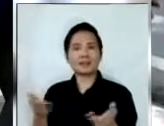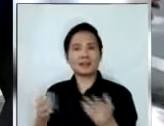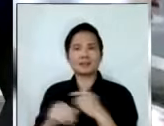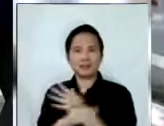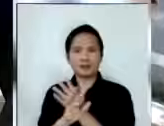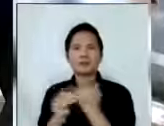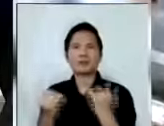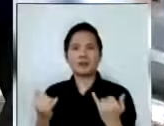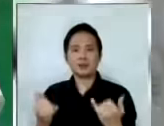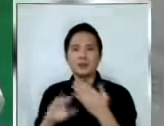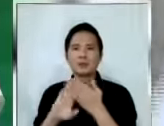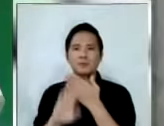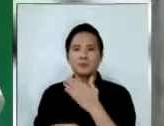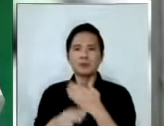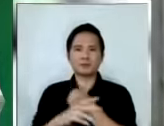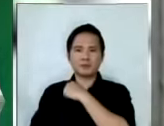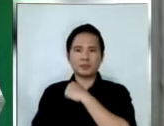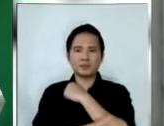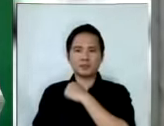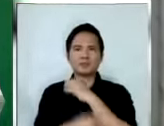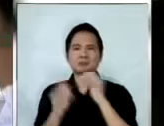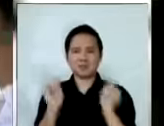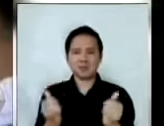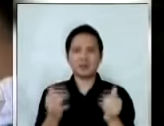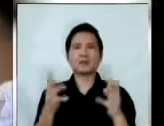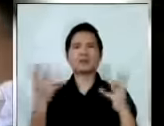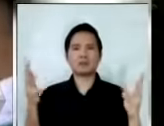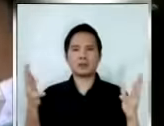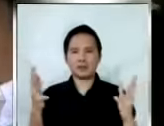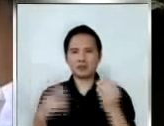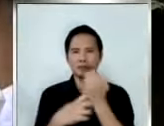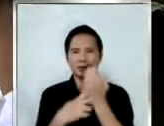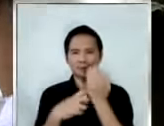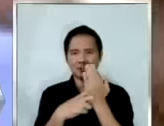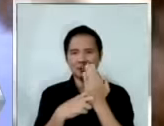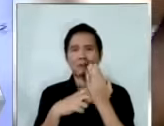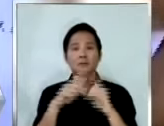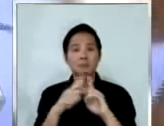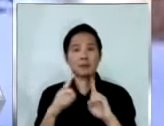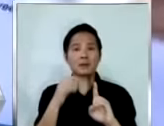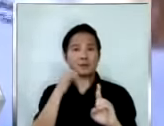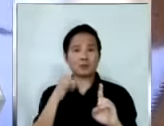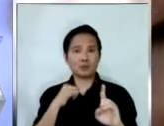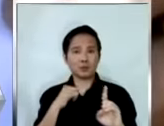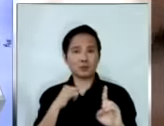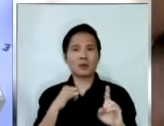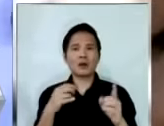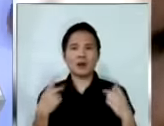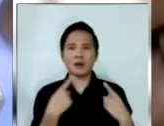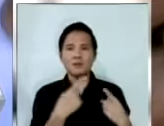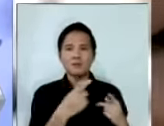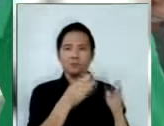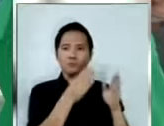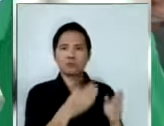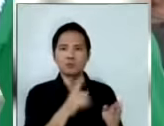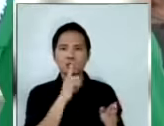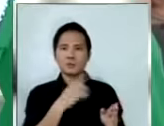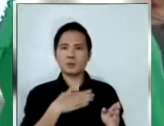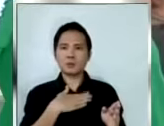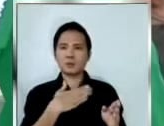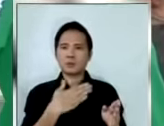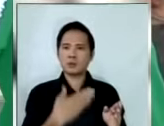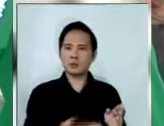marami sa mga nandito. Pero kahapon, isang nagmagandang loob ang nakita raw ang kanyang kalagayan dito at binilhan siya ng ticket. Hindi